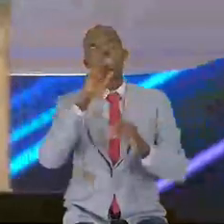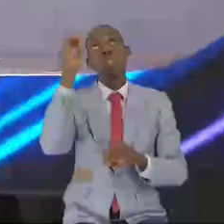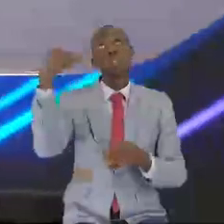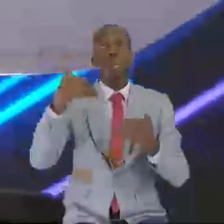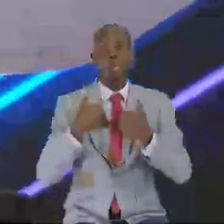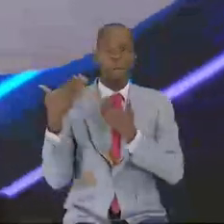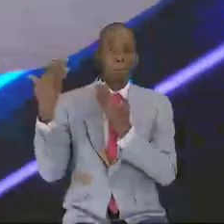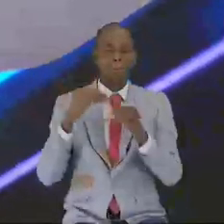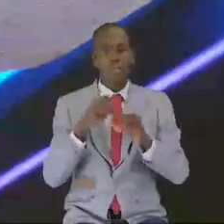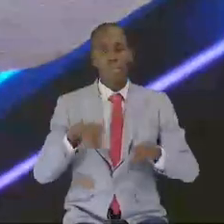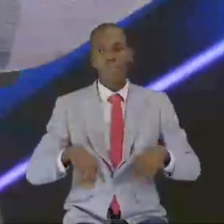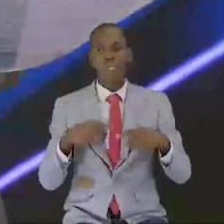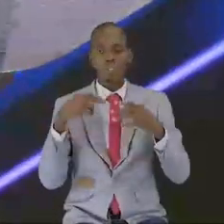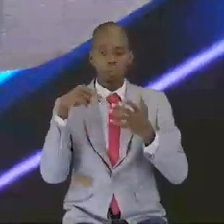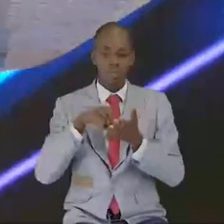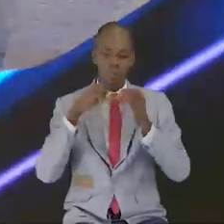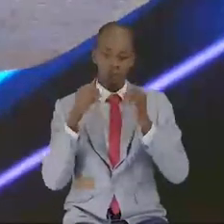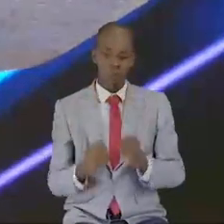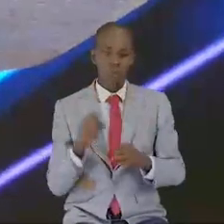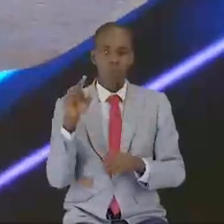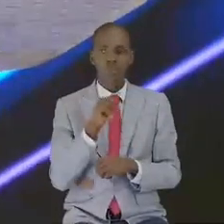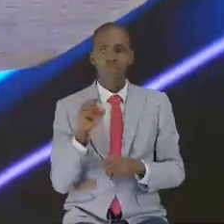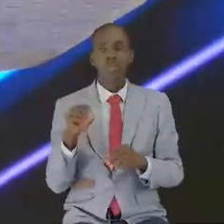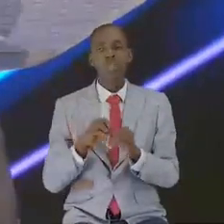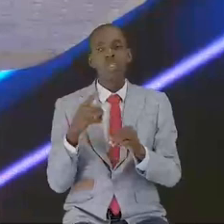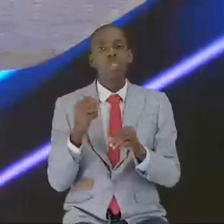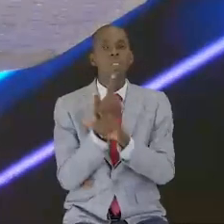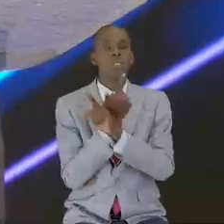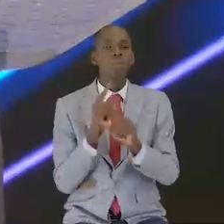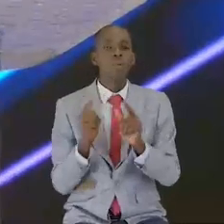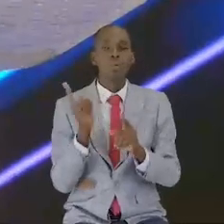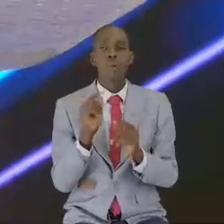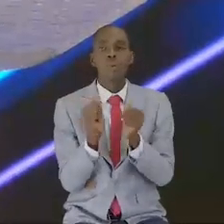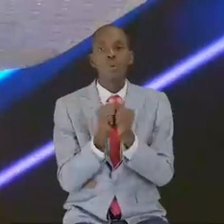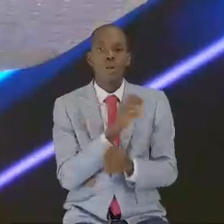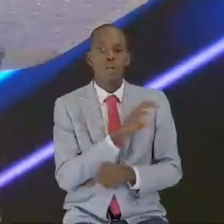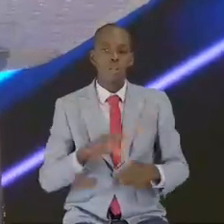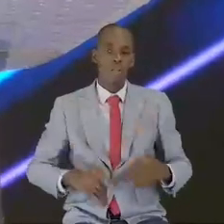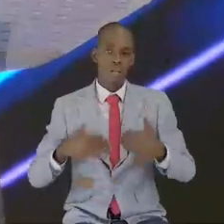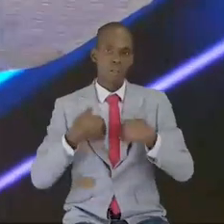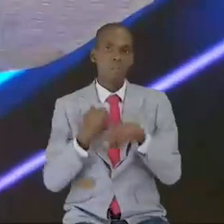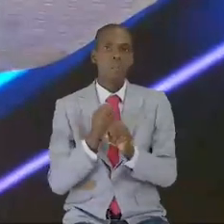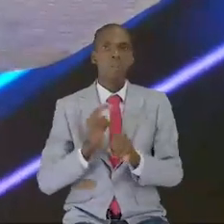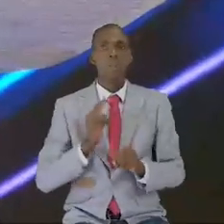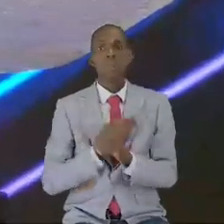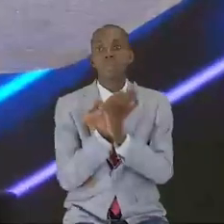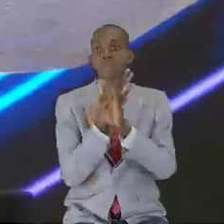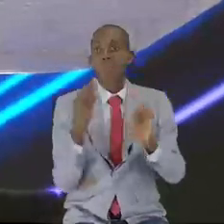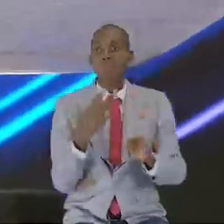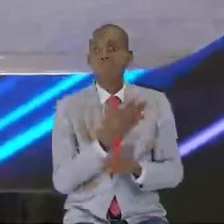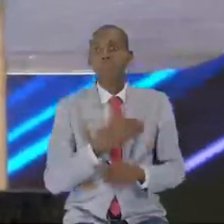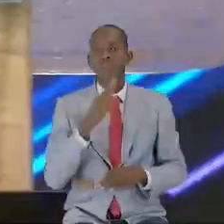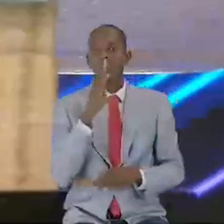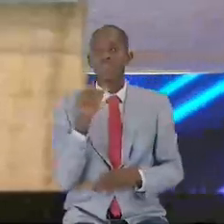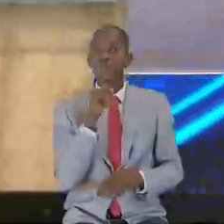vie. Demeurez donc ferme dans la liberté que Christ nous a accordée. Et ne vous